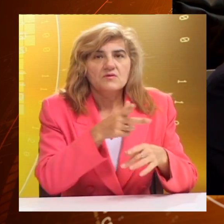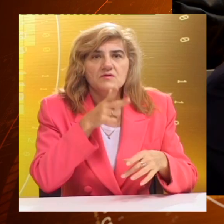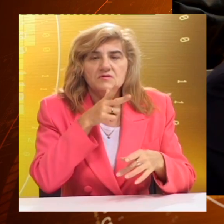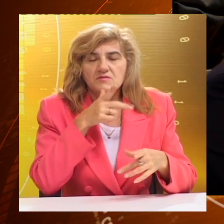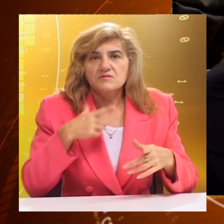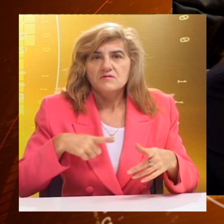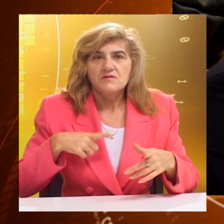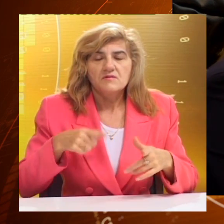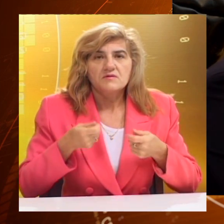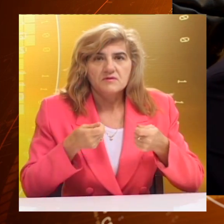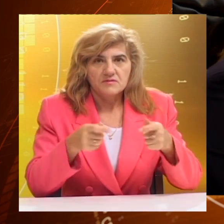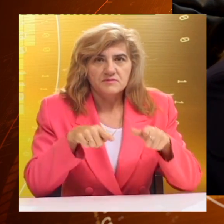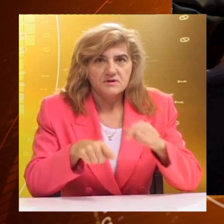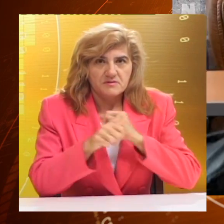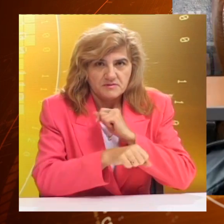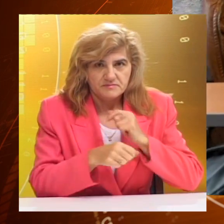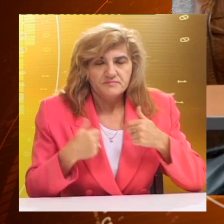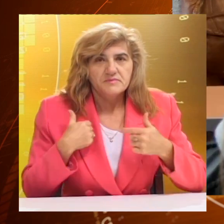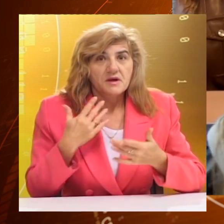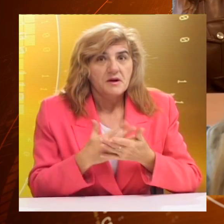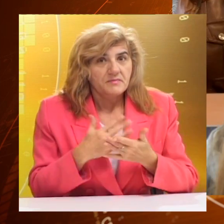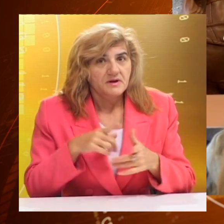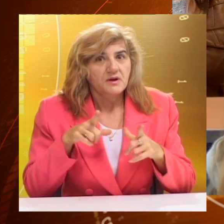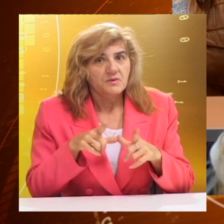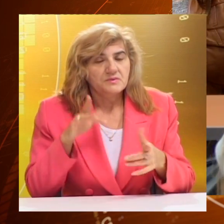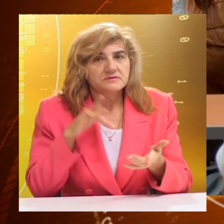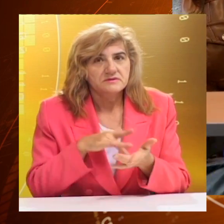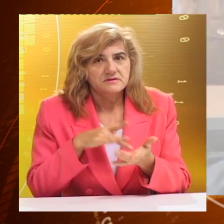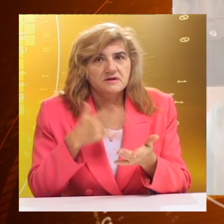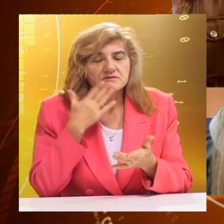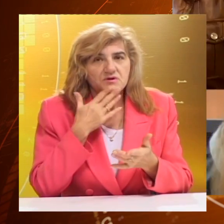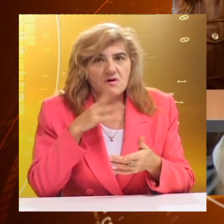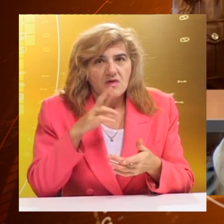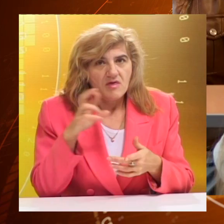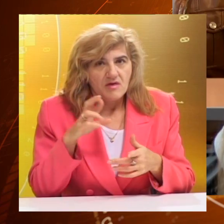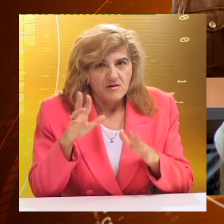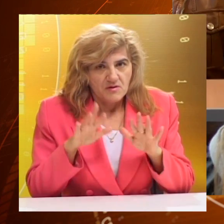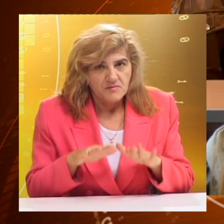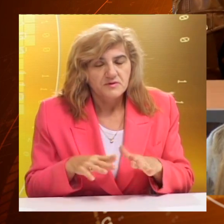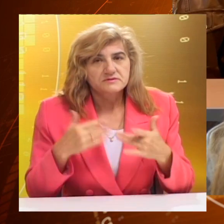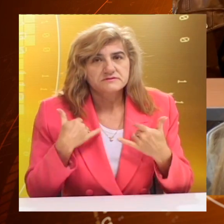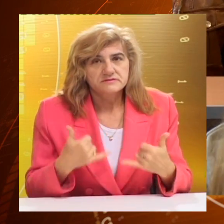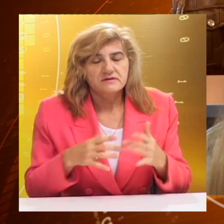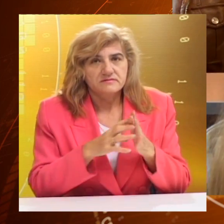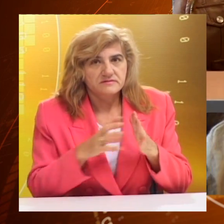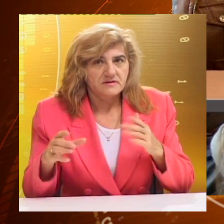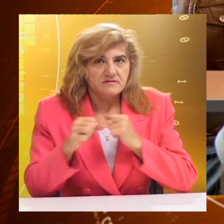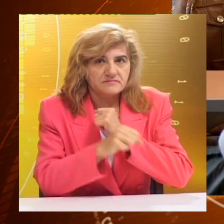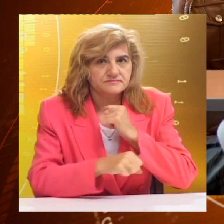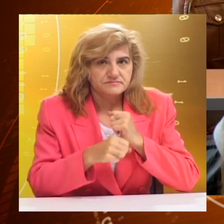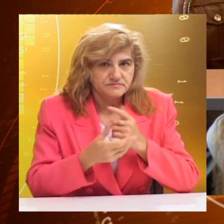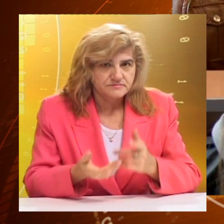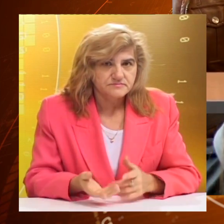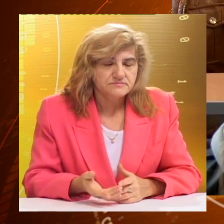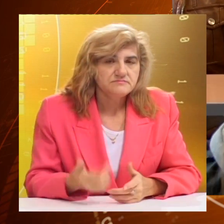razgovarali upišu baš ekonomski fakultet. Išla sam u srednju ekonomsku fakultetu, smatram da hoće. To što je svetski